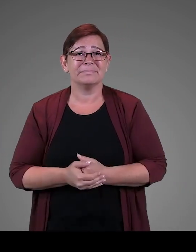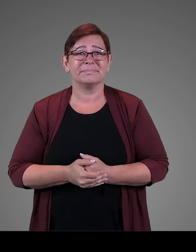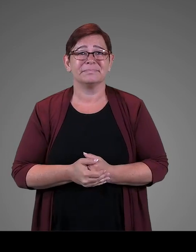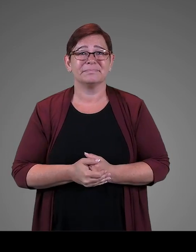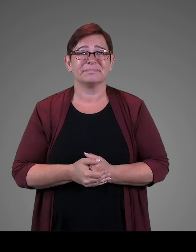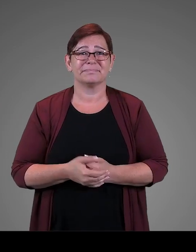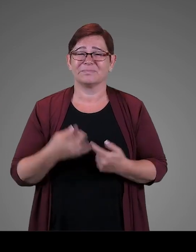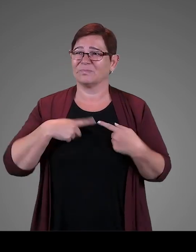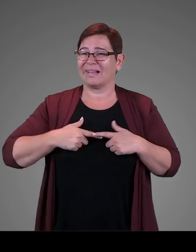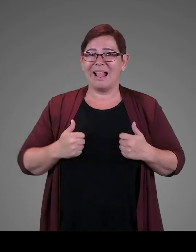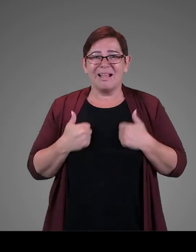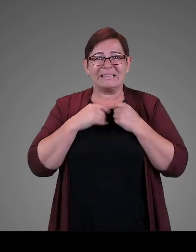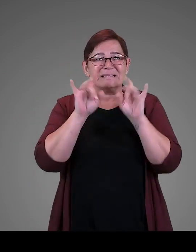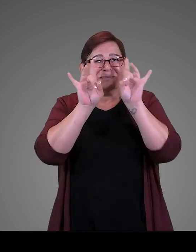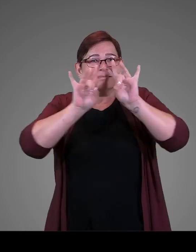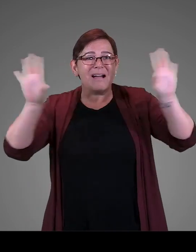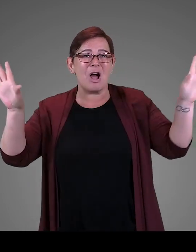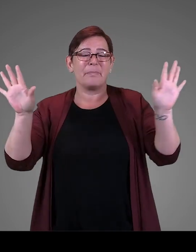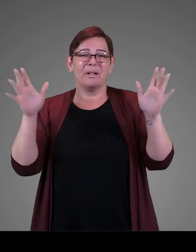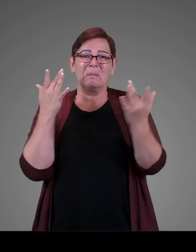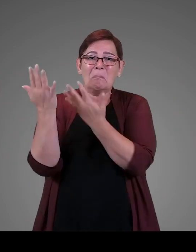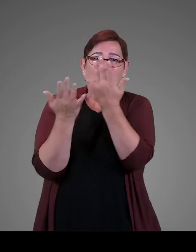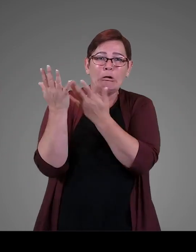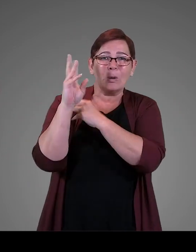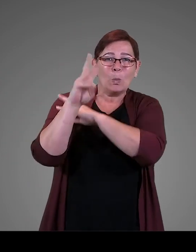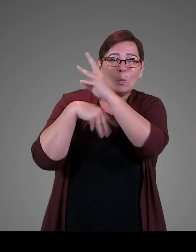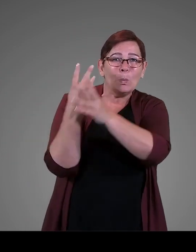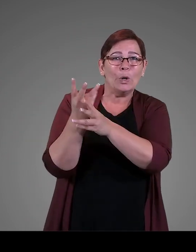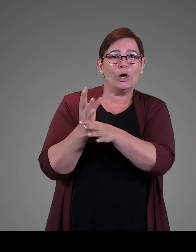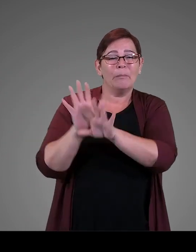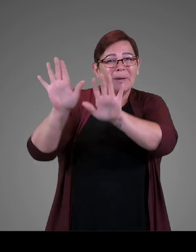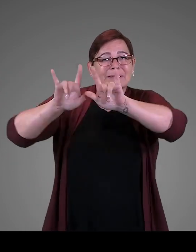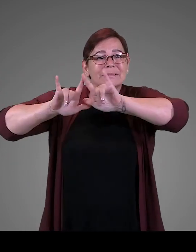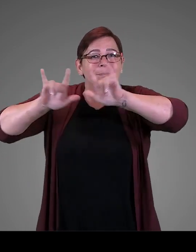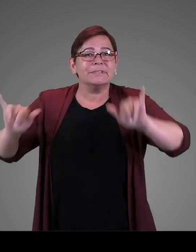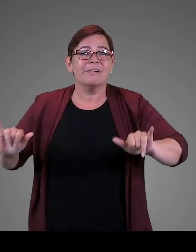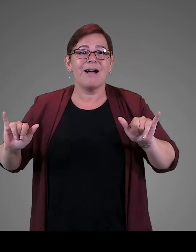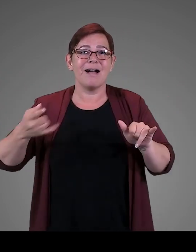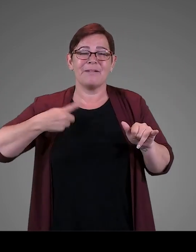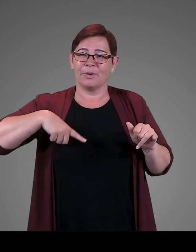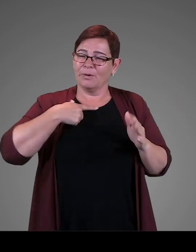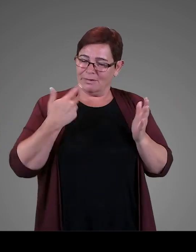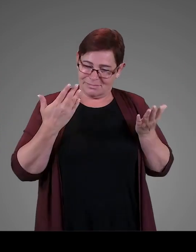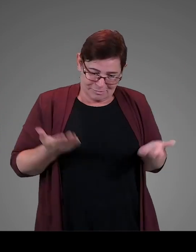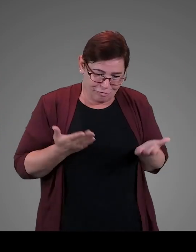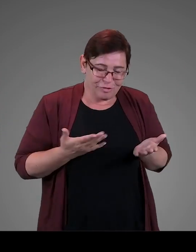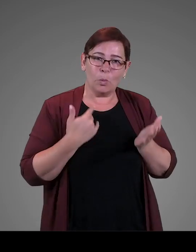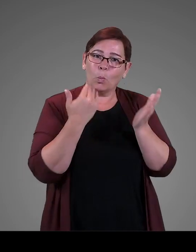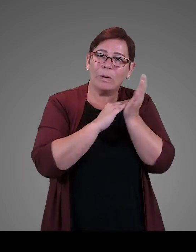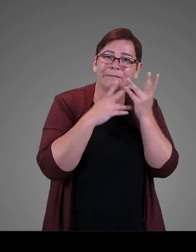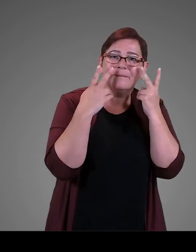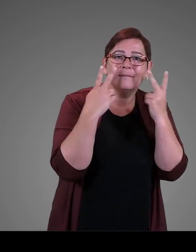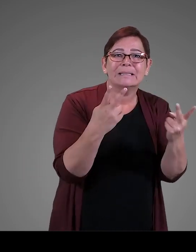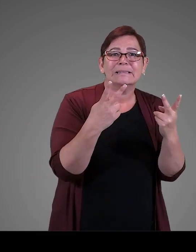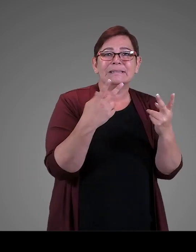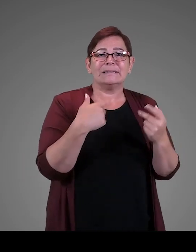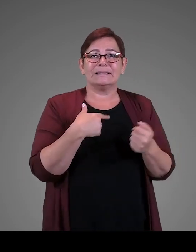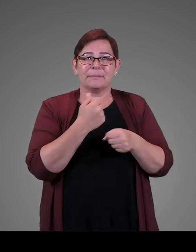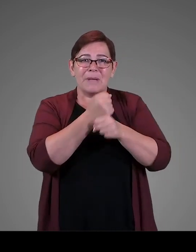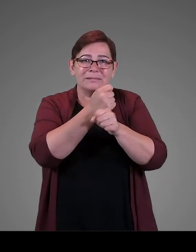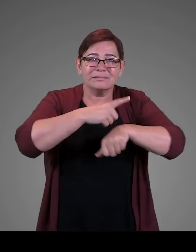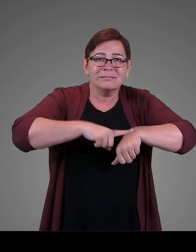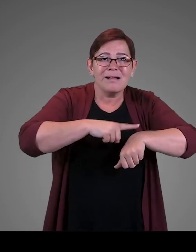brûle littéralement, mais en même temps, on est ici pour revoir, refaire, défaire,